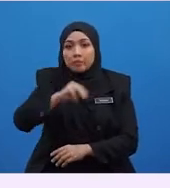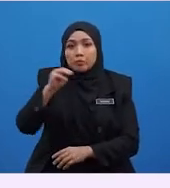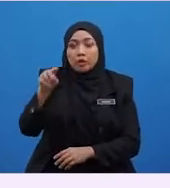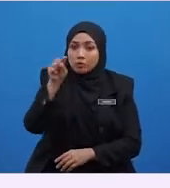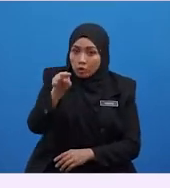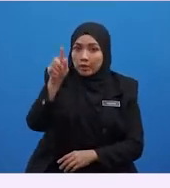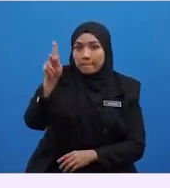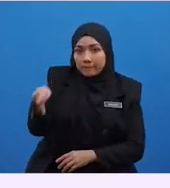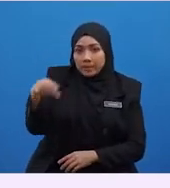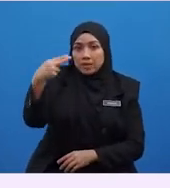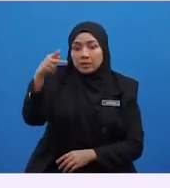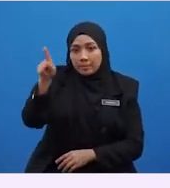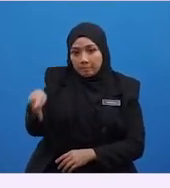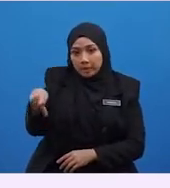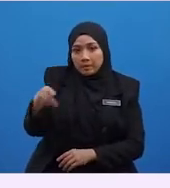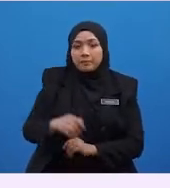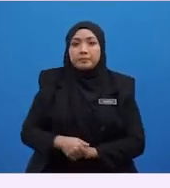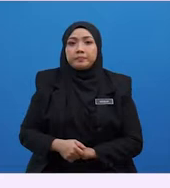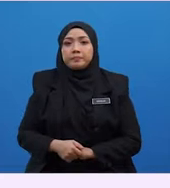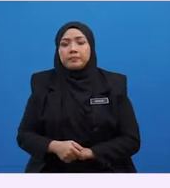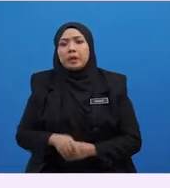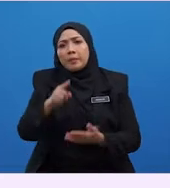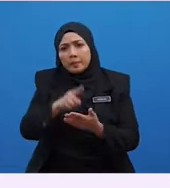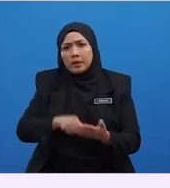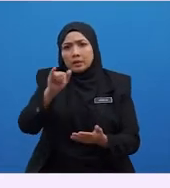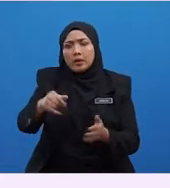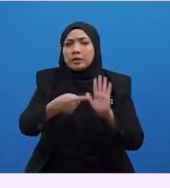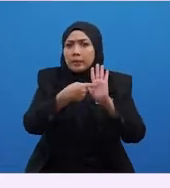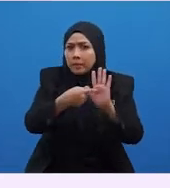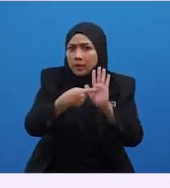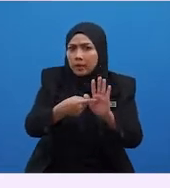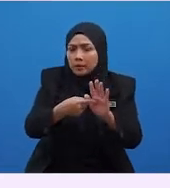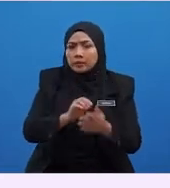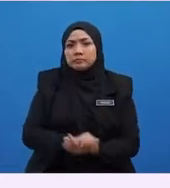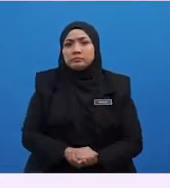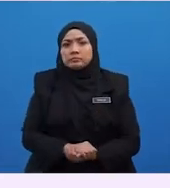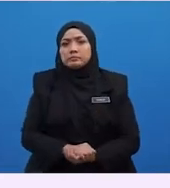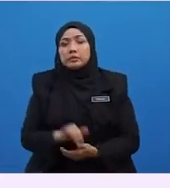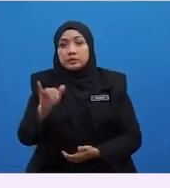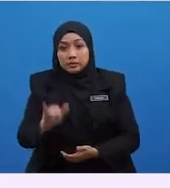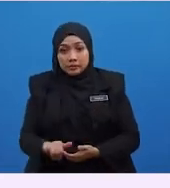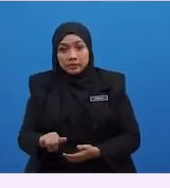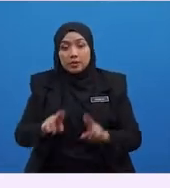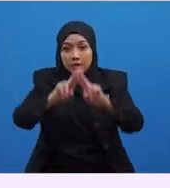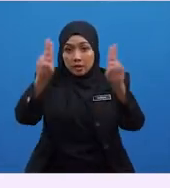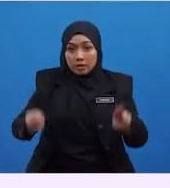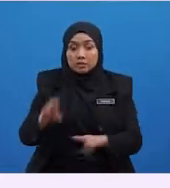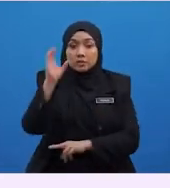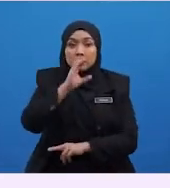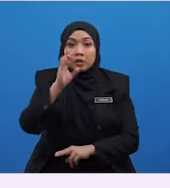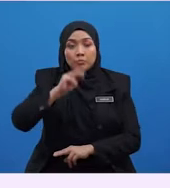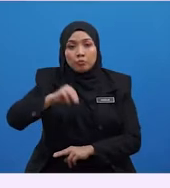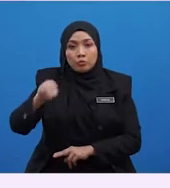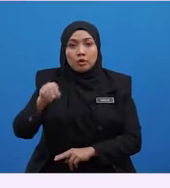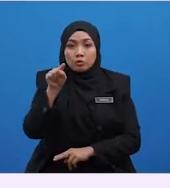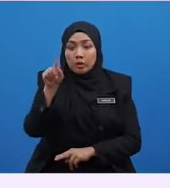http://localhost/carimurid.php. Lihat sekarang, apakah yang dipaparkan? Ya, halaman